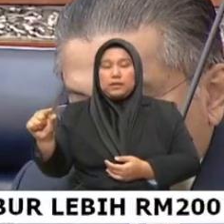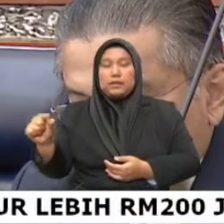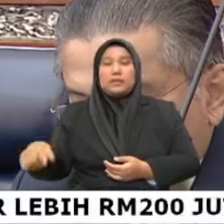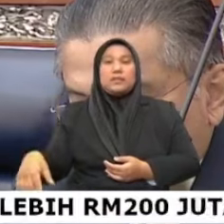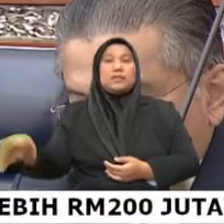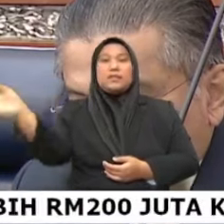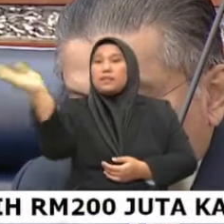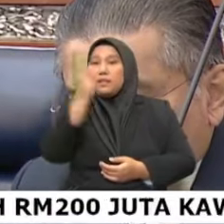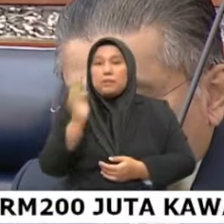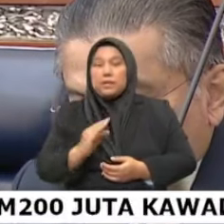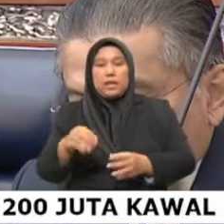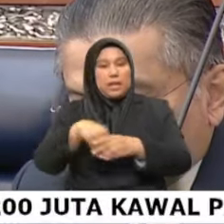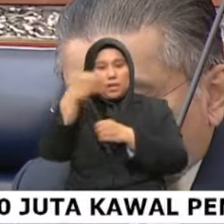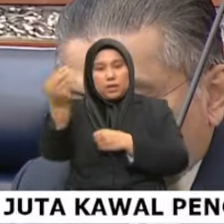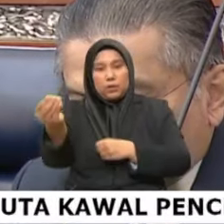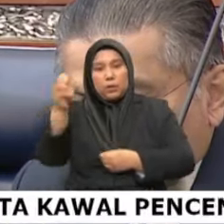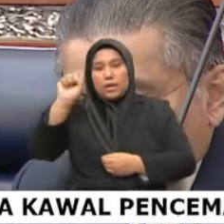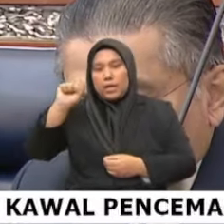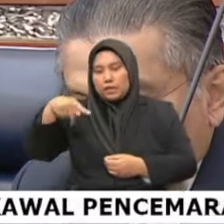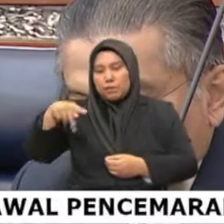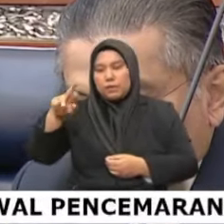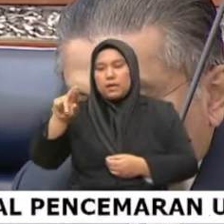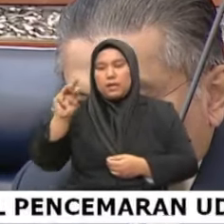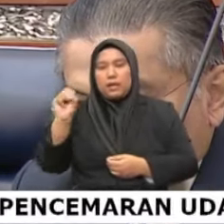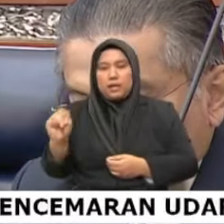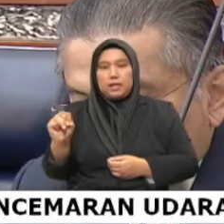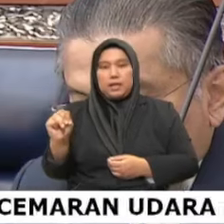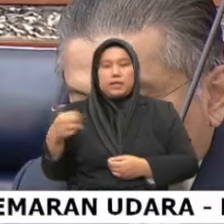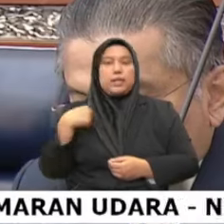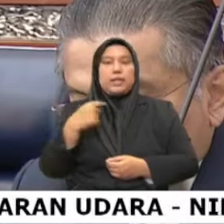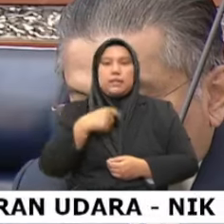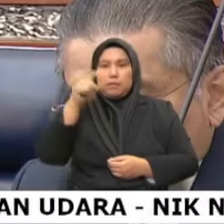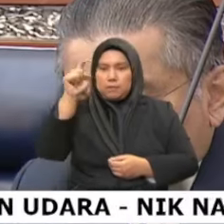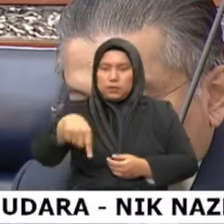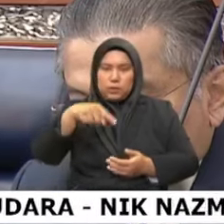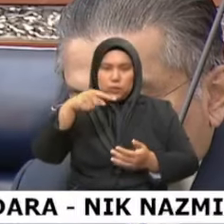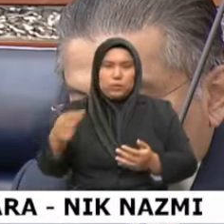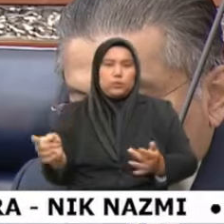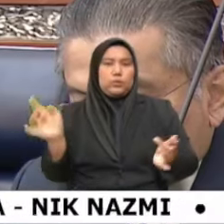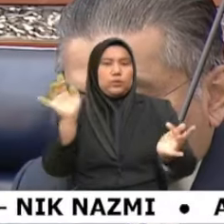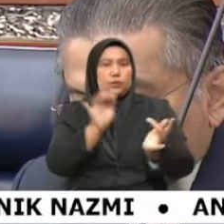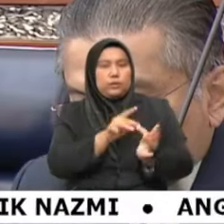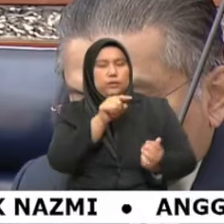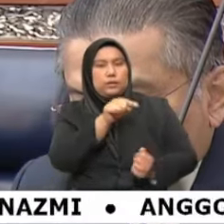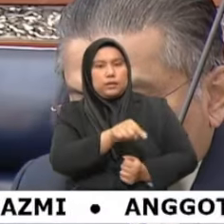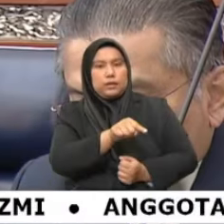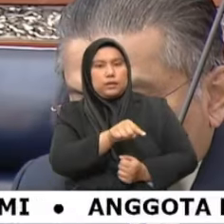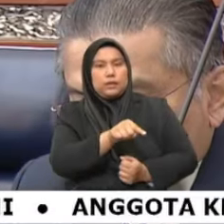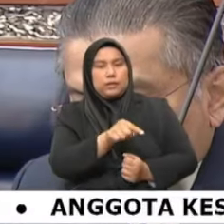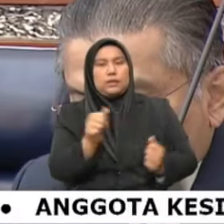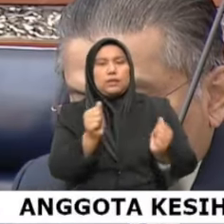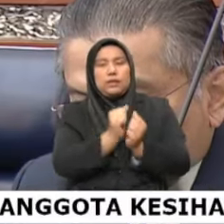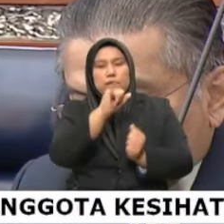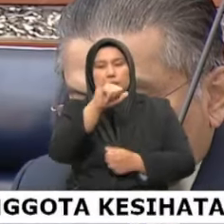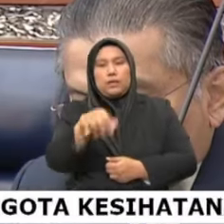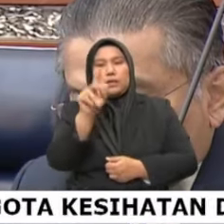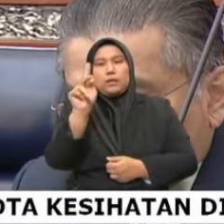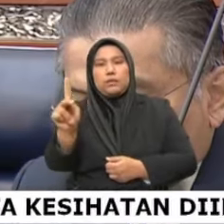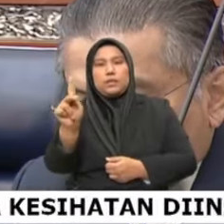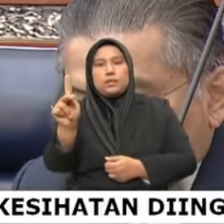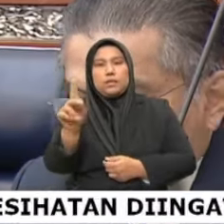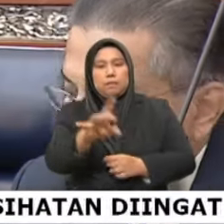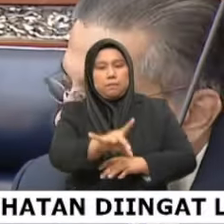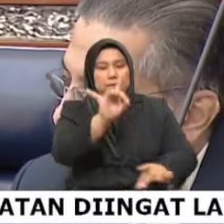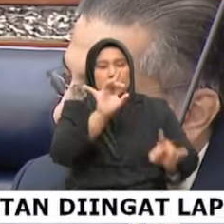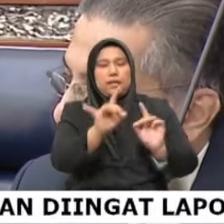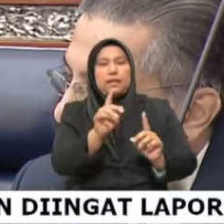dikeluarkan oleh SPRM. Okay. Jadi saya rasa kita perlu rujuk beliau kepada jawatankuasa pilihan khas,